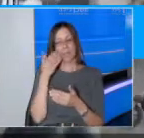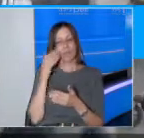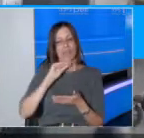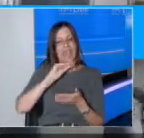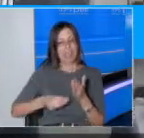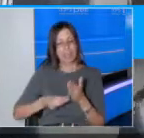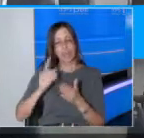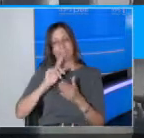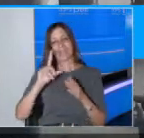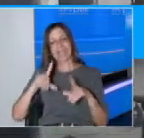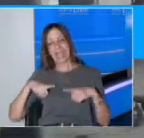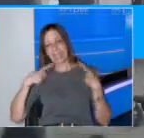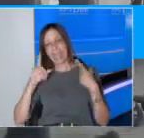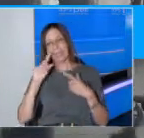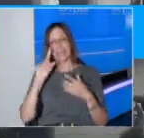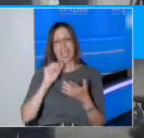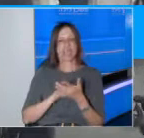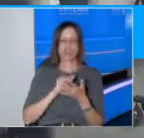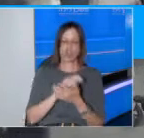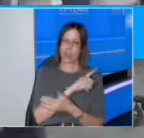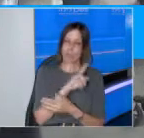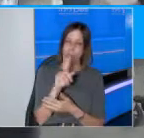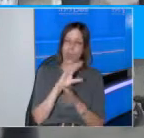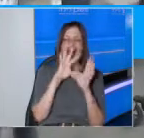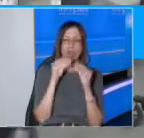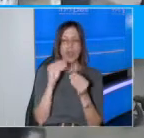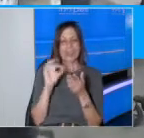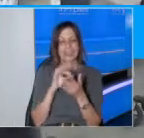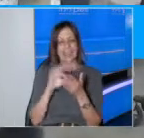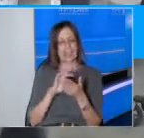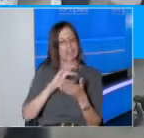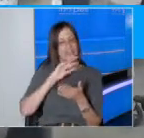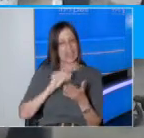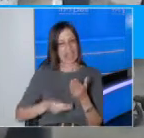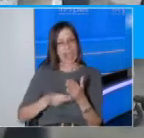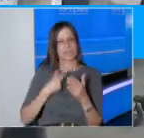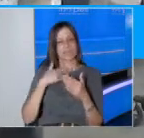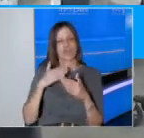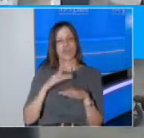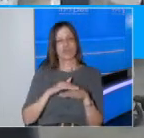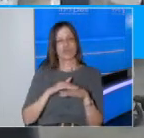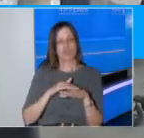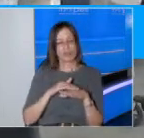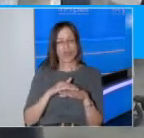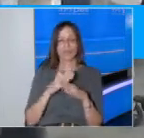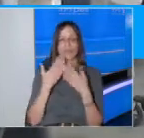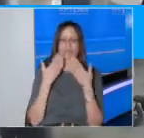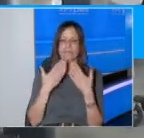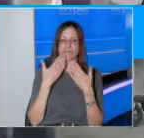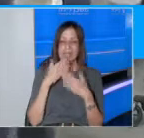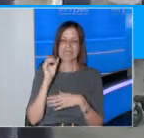מי יחיה, מי חס ושלום, לא. הכל נכתב ונחתם, ותשובה ותפילה וצדקה מעבירים את רוע